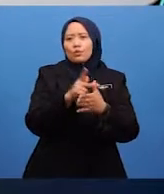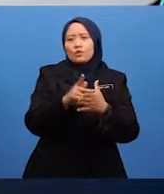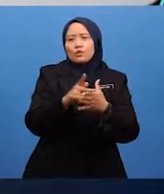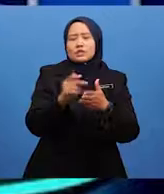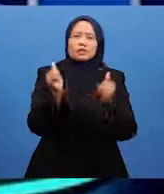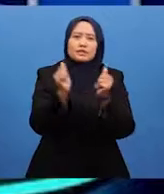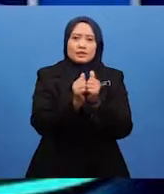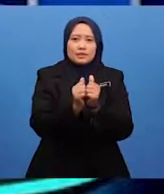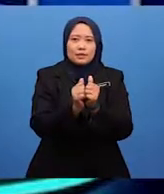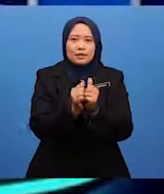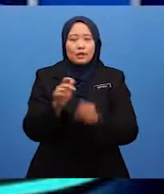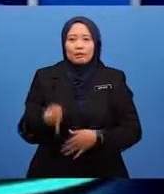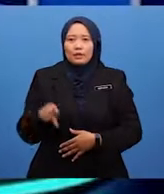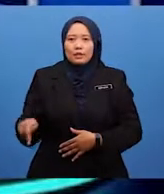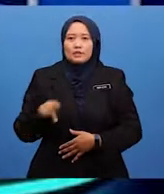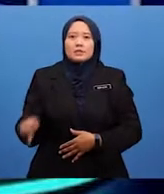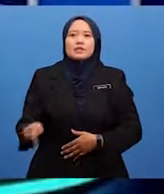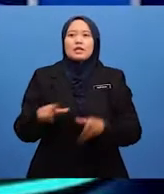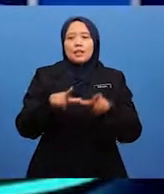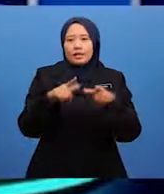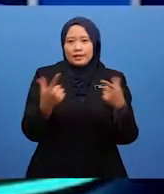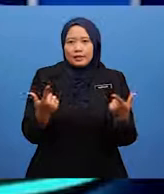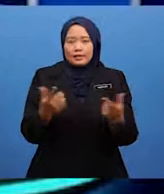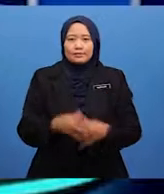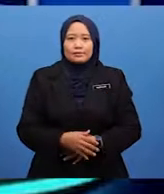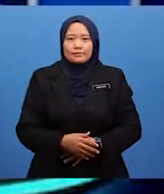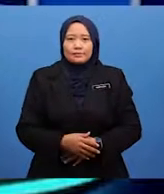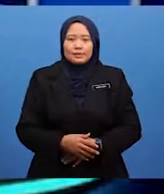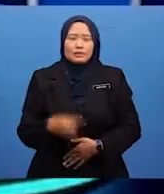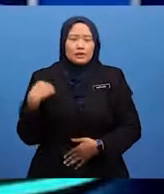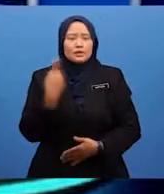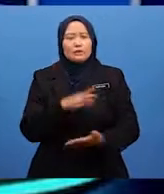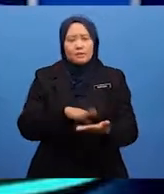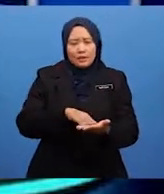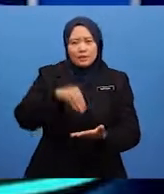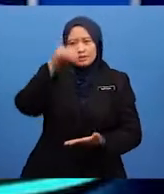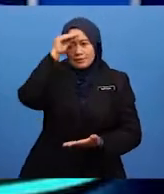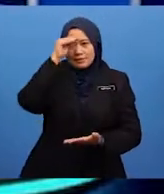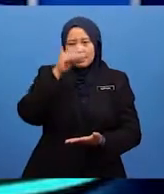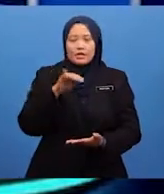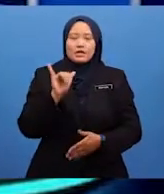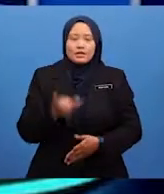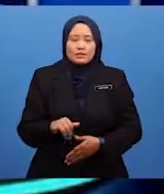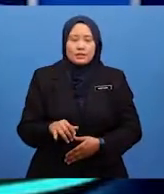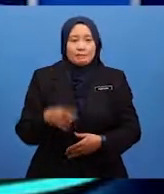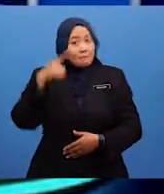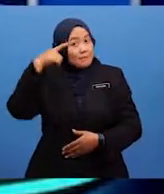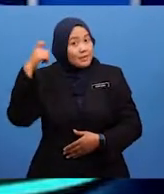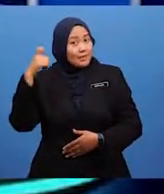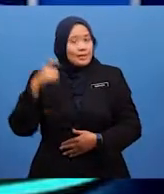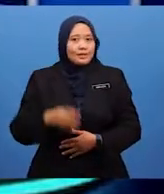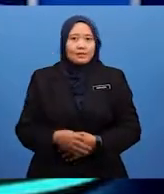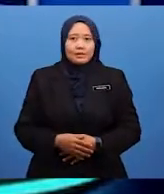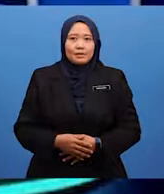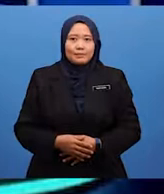Plaza sebenarnya kita hari ini akan mempelajari sesuatu yang cukup menarik yang kalian dekade sebelum ini gitu